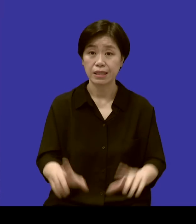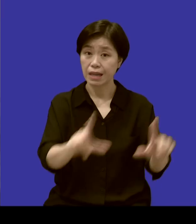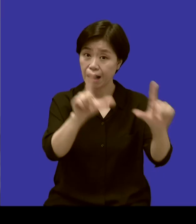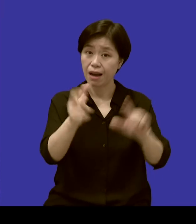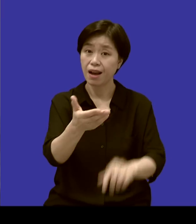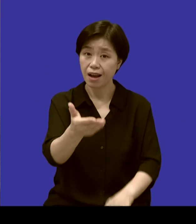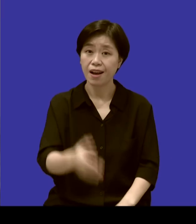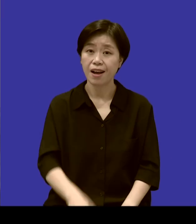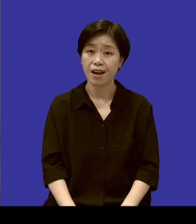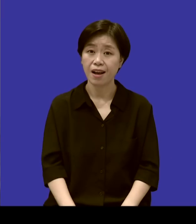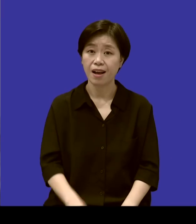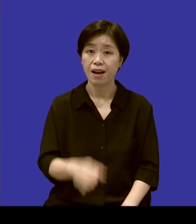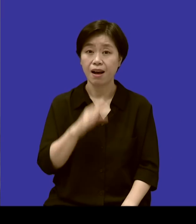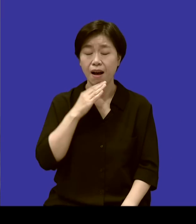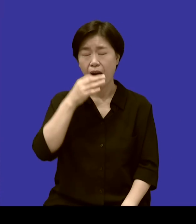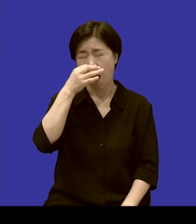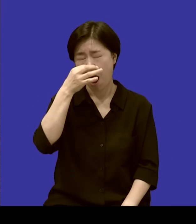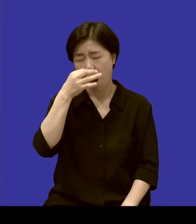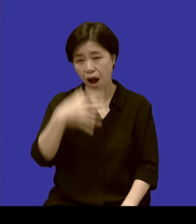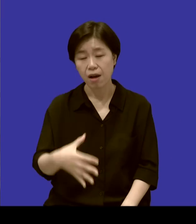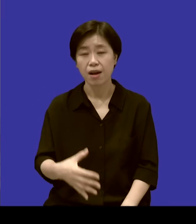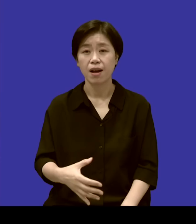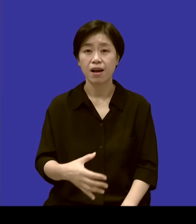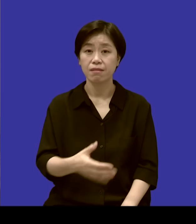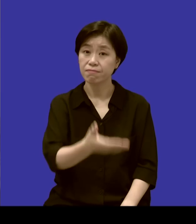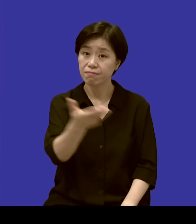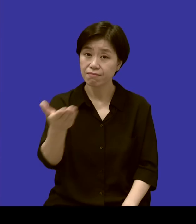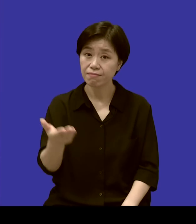정말 절벽에 있으신 분들도 있으실 텐데 네.